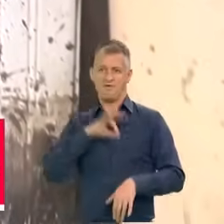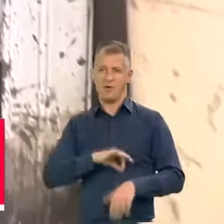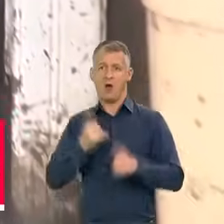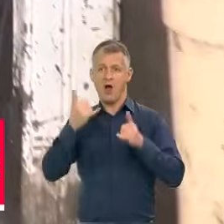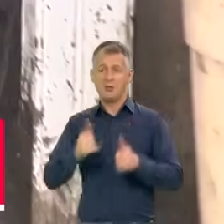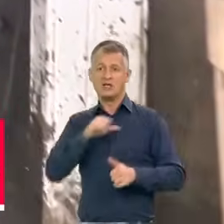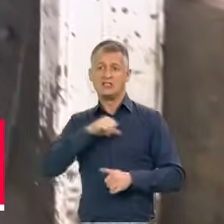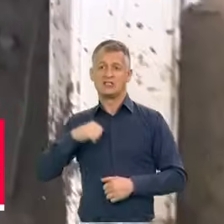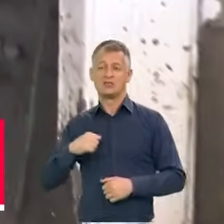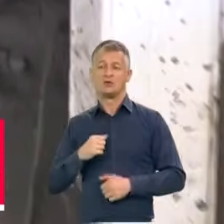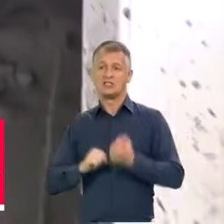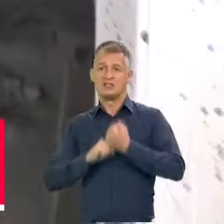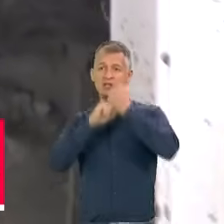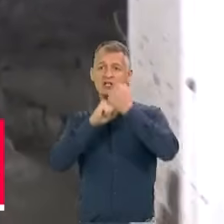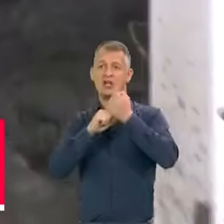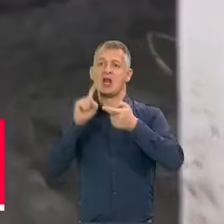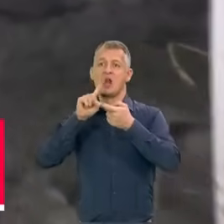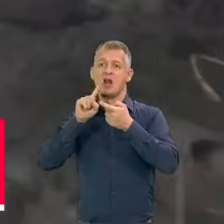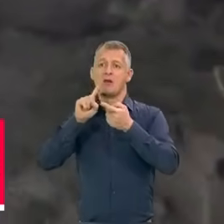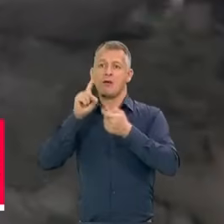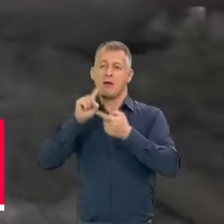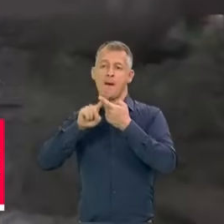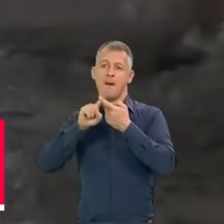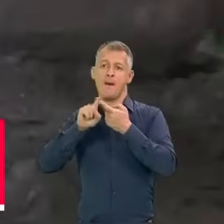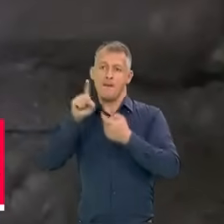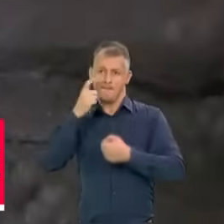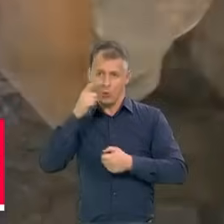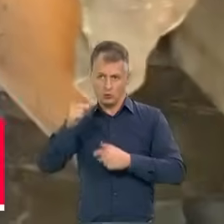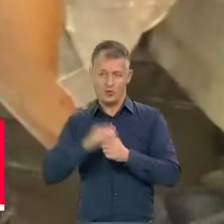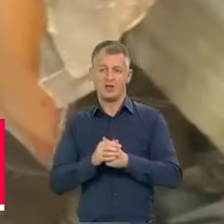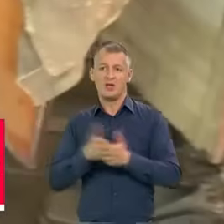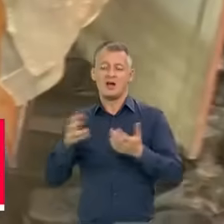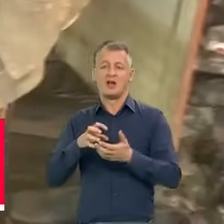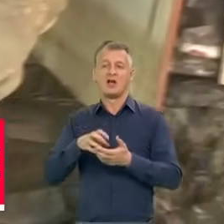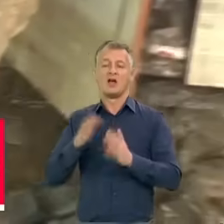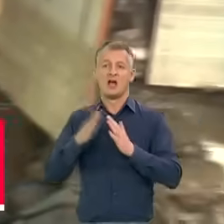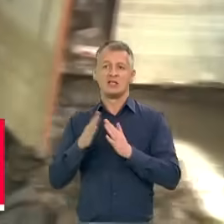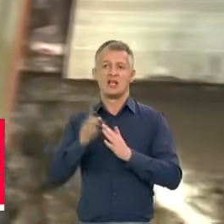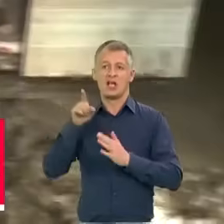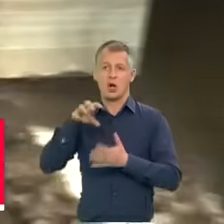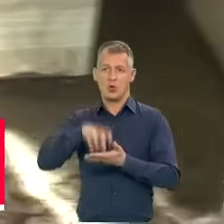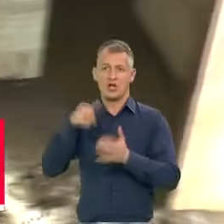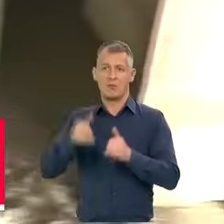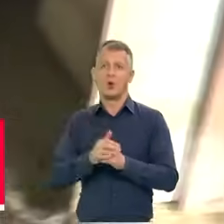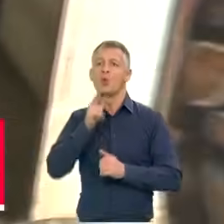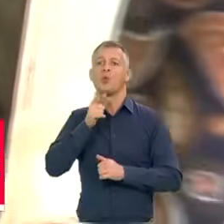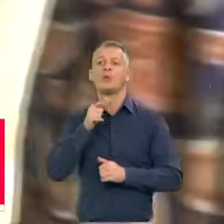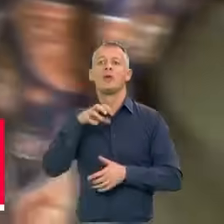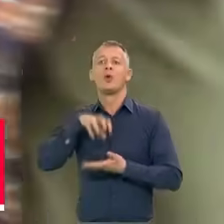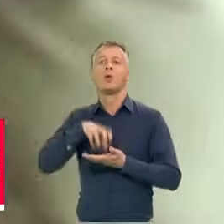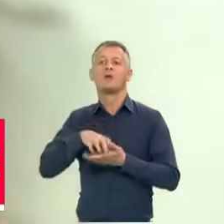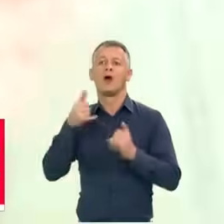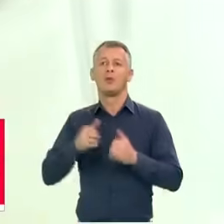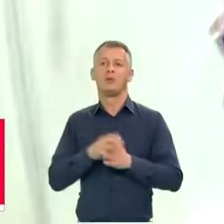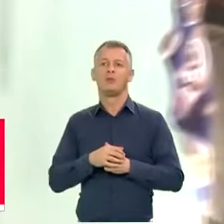acum singurul sprijin este nepotul ei în casa căruia stă momentan unde stați doamnă